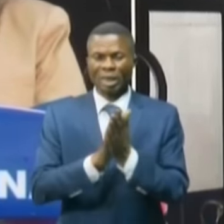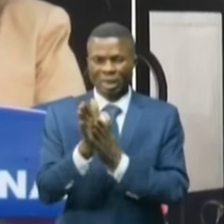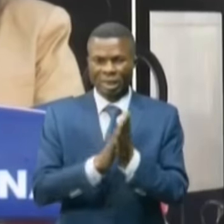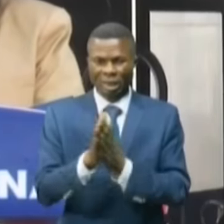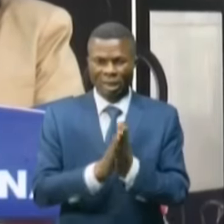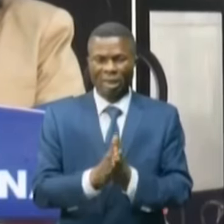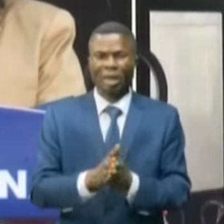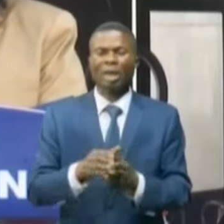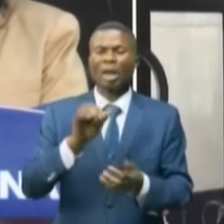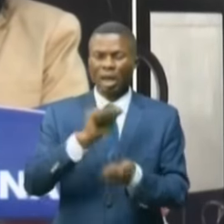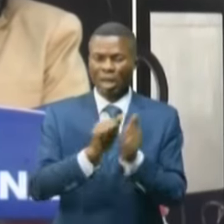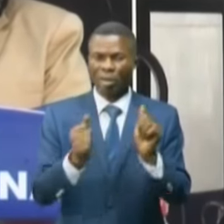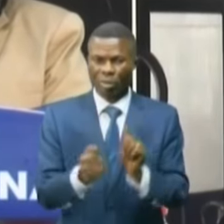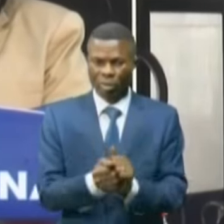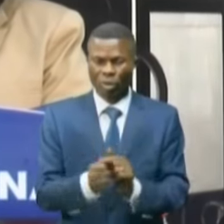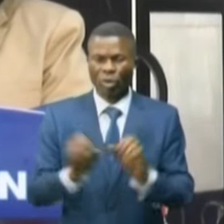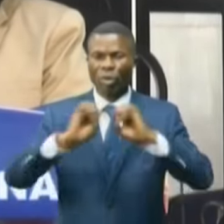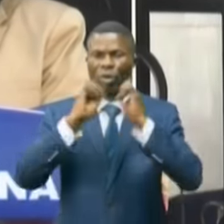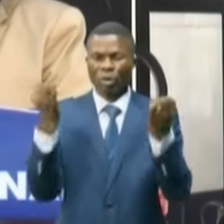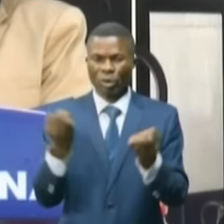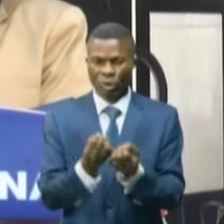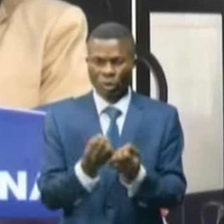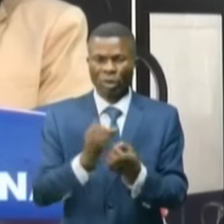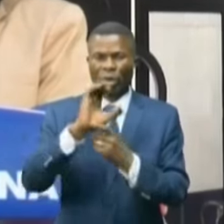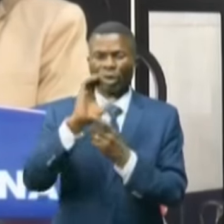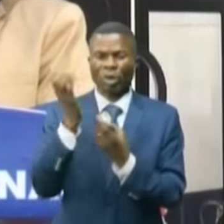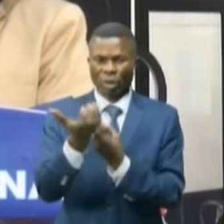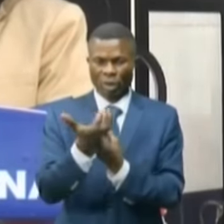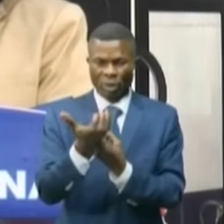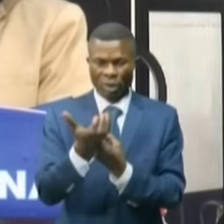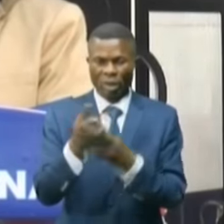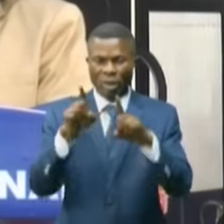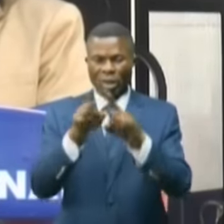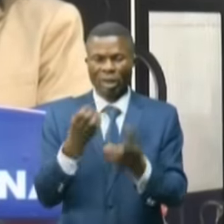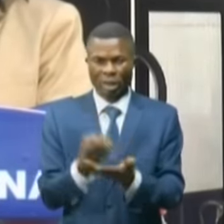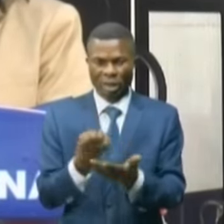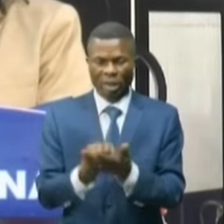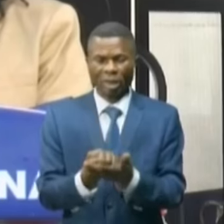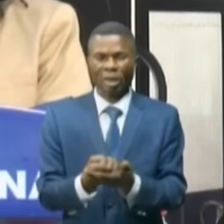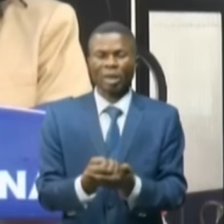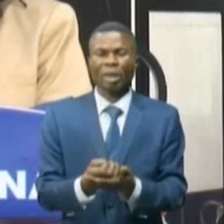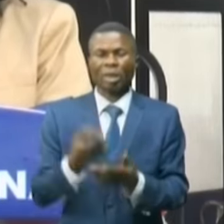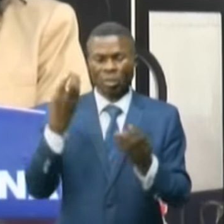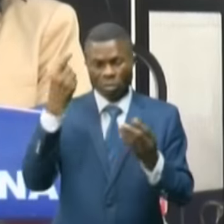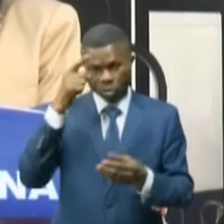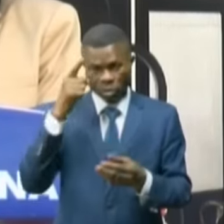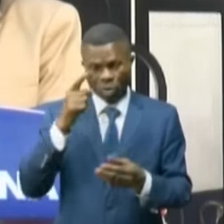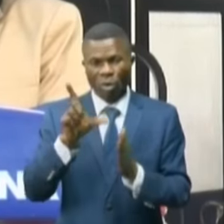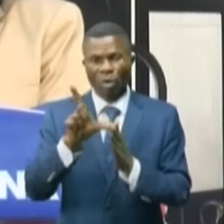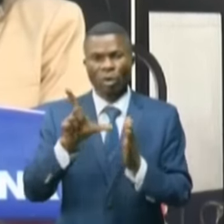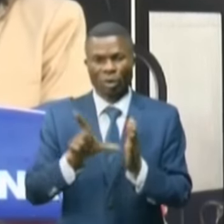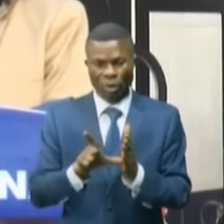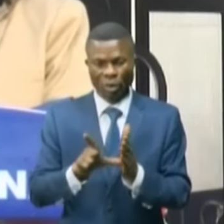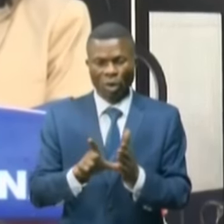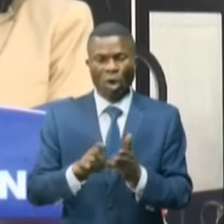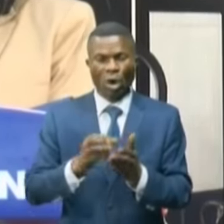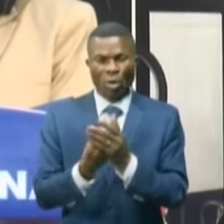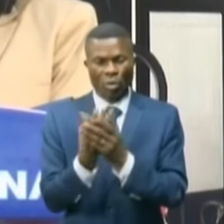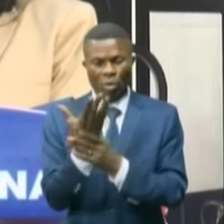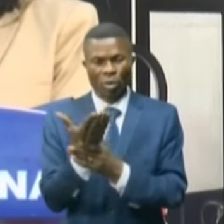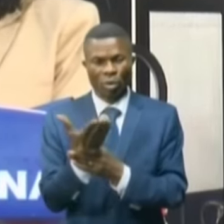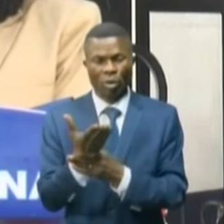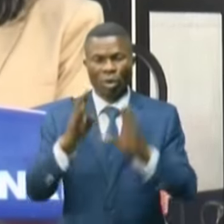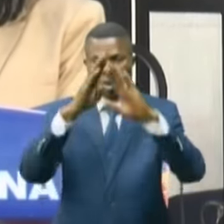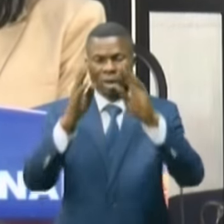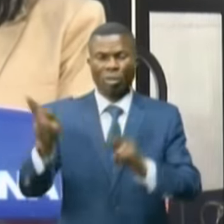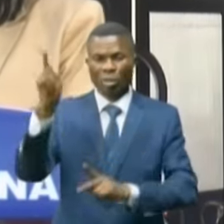les défis sociaux, culturels et économiques, afin que les lois qui sortent du palais